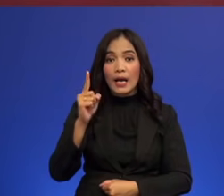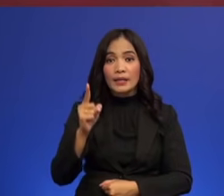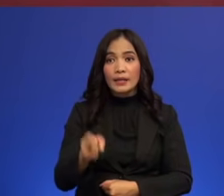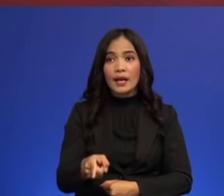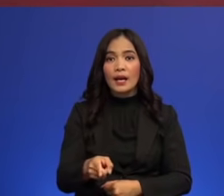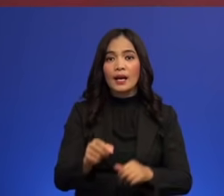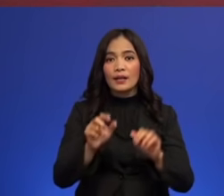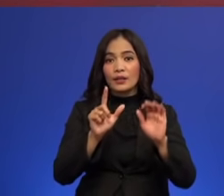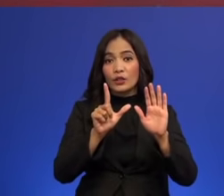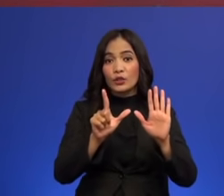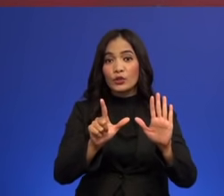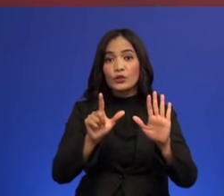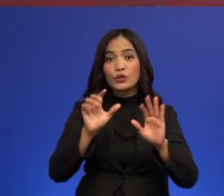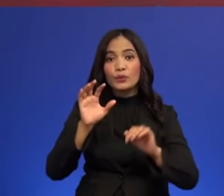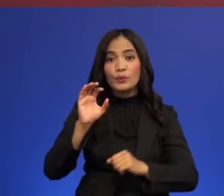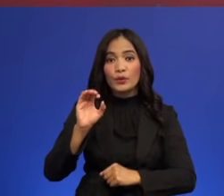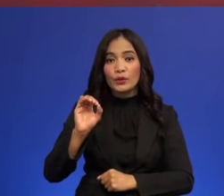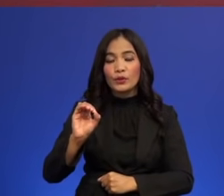Hanya